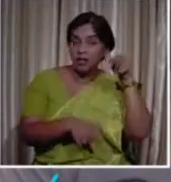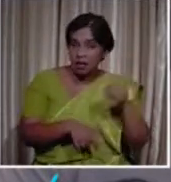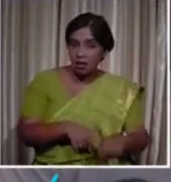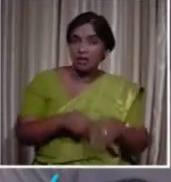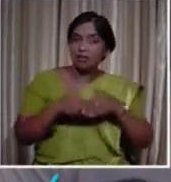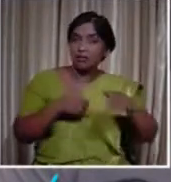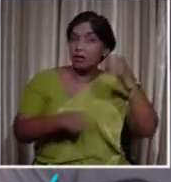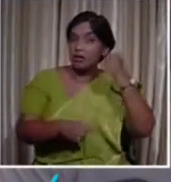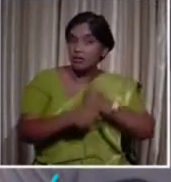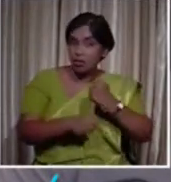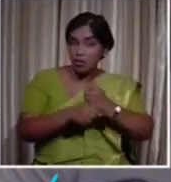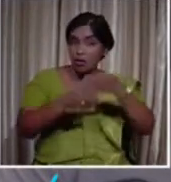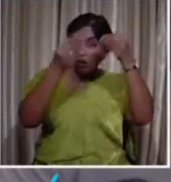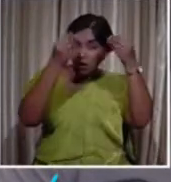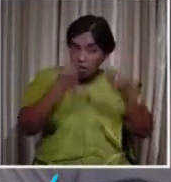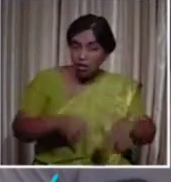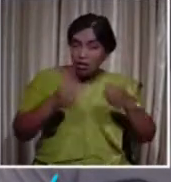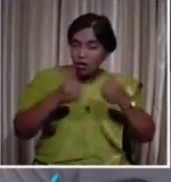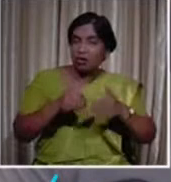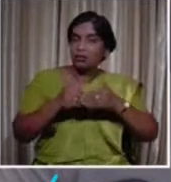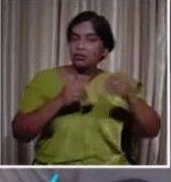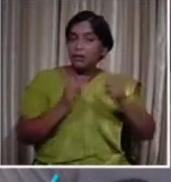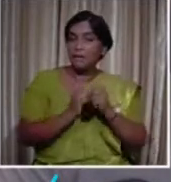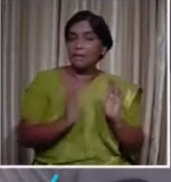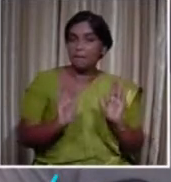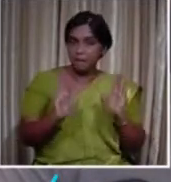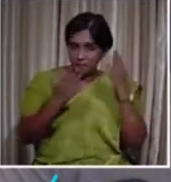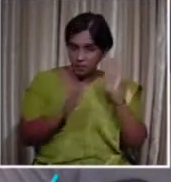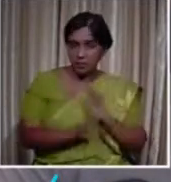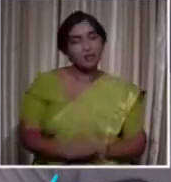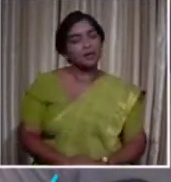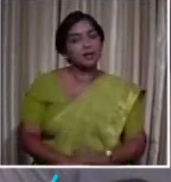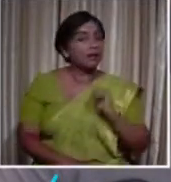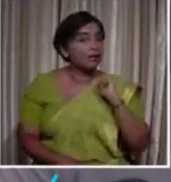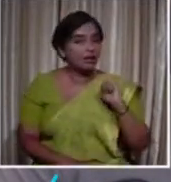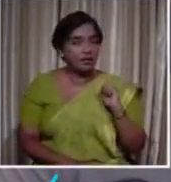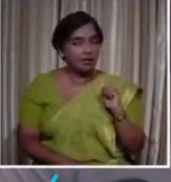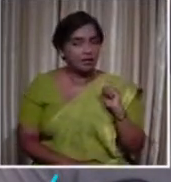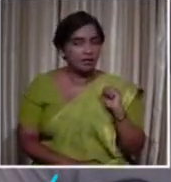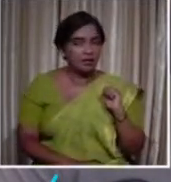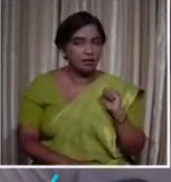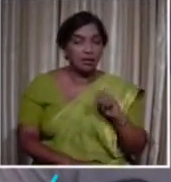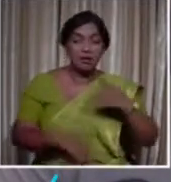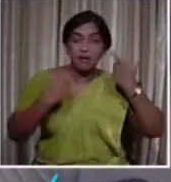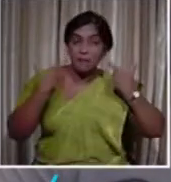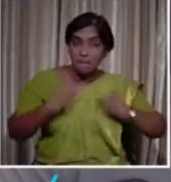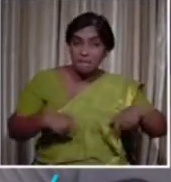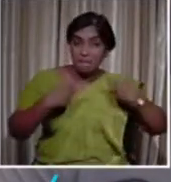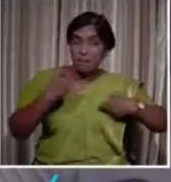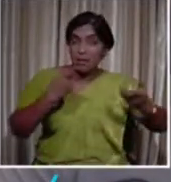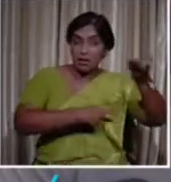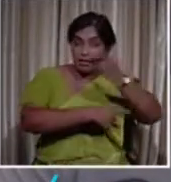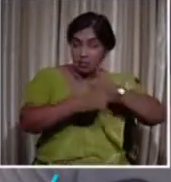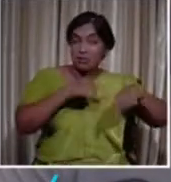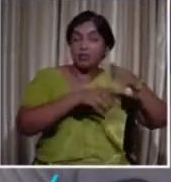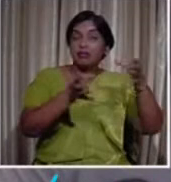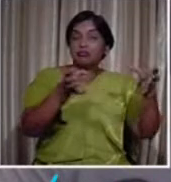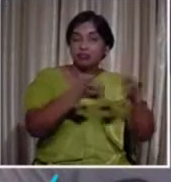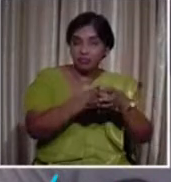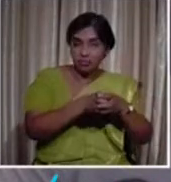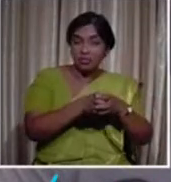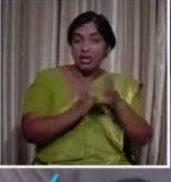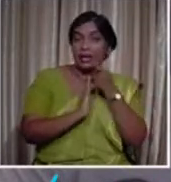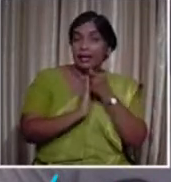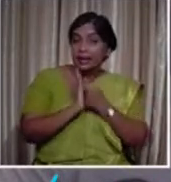මේ ආණ්ඩුවේ පරාජයන් වැල ආරම්භ වෙනවා. මොකද රාජපක්ෂවරු තමන්ගේ